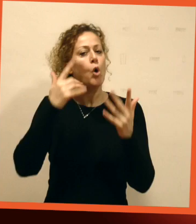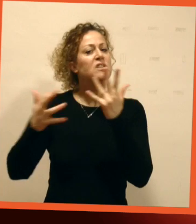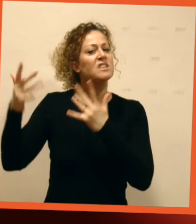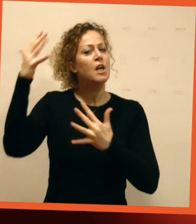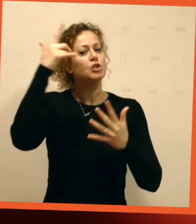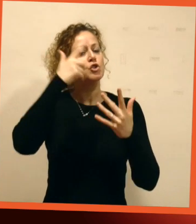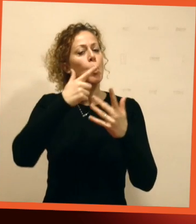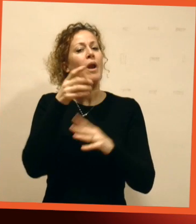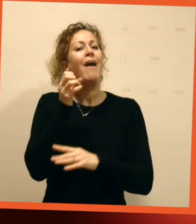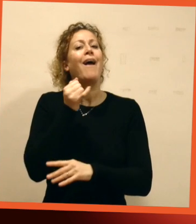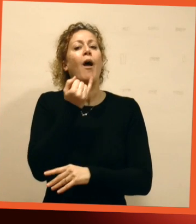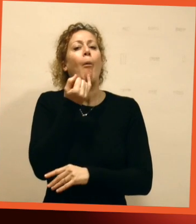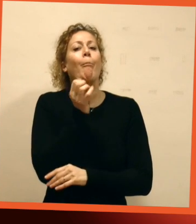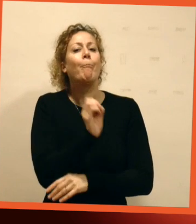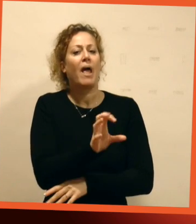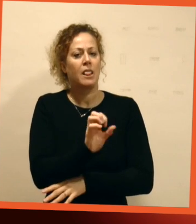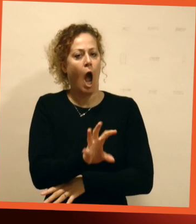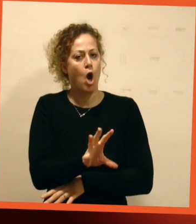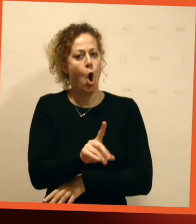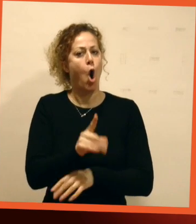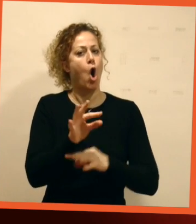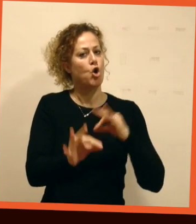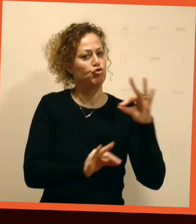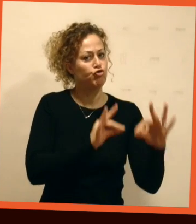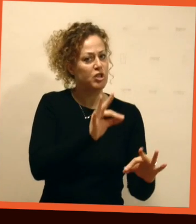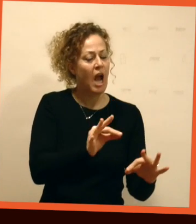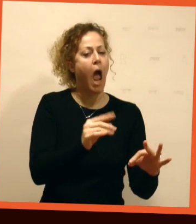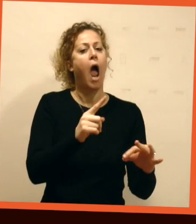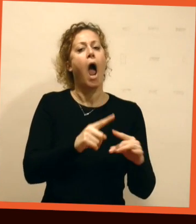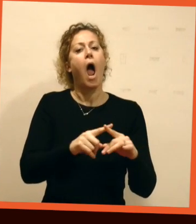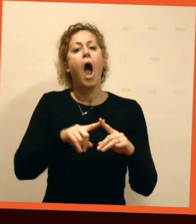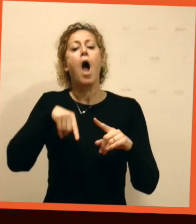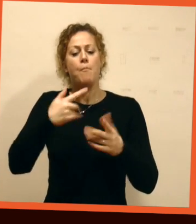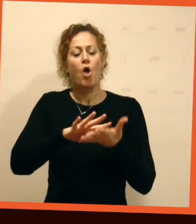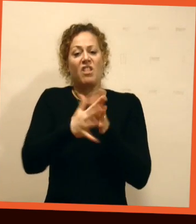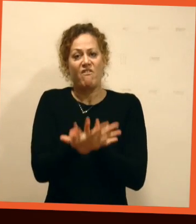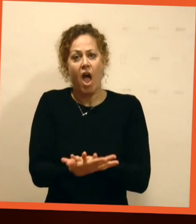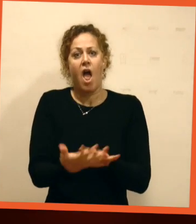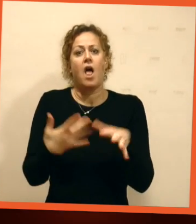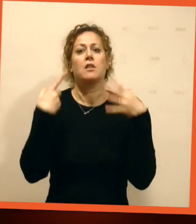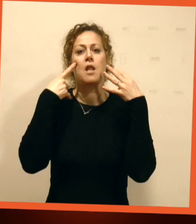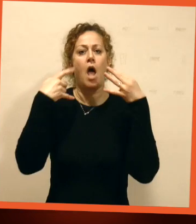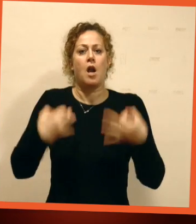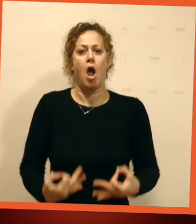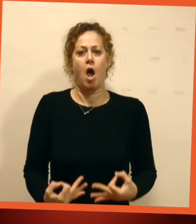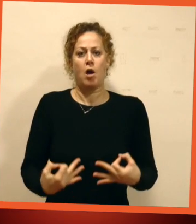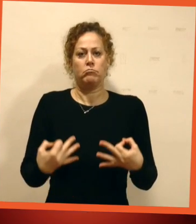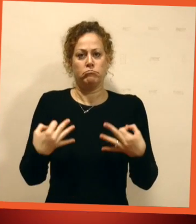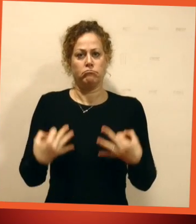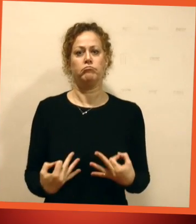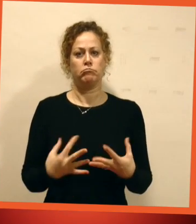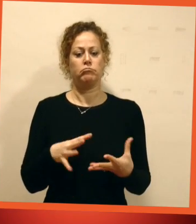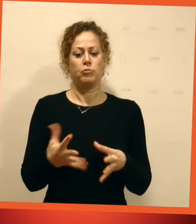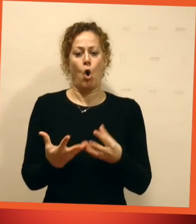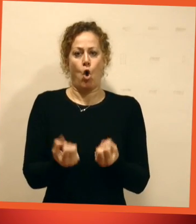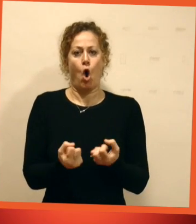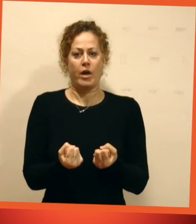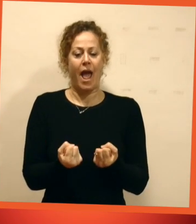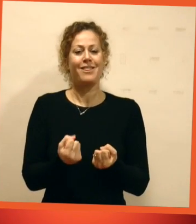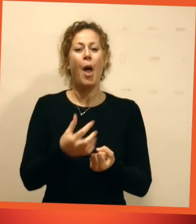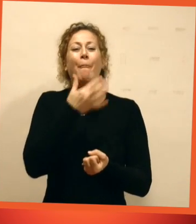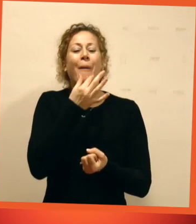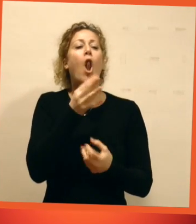e filosofiche piuttosto profonde, poi cerchiamo però di renderle concrete, perché è molto bello dire dobbiamo stare tutti insieme, ma